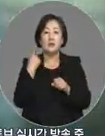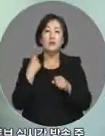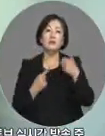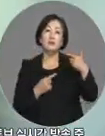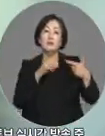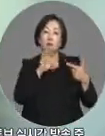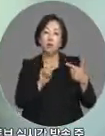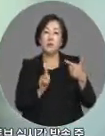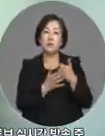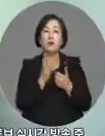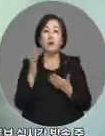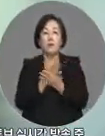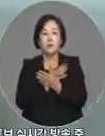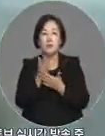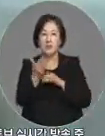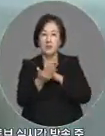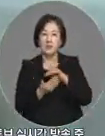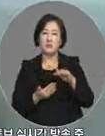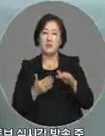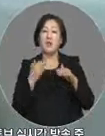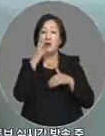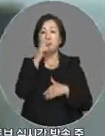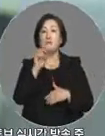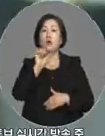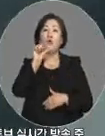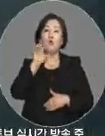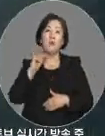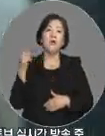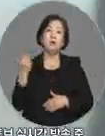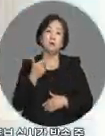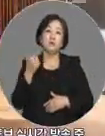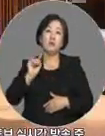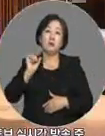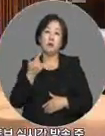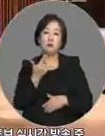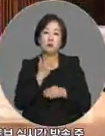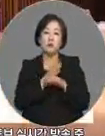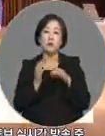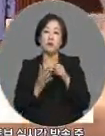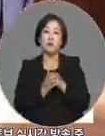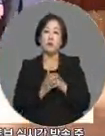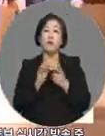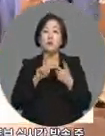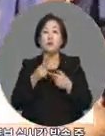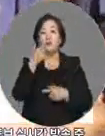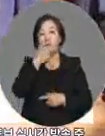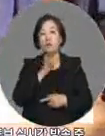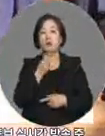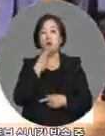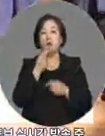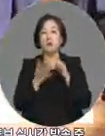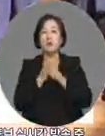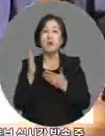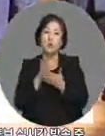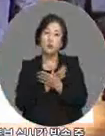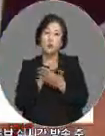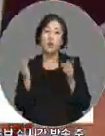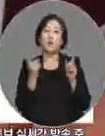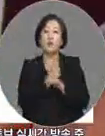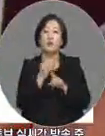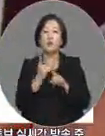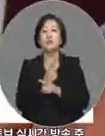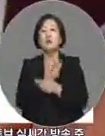6곳에서 이뤄진 배치 전 건강검진 건수만 5만 6천 건. 이 같은 비효율적인 제도를 손질하기 위한